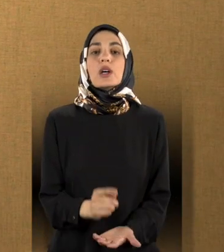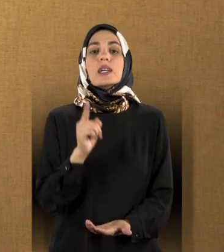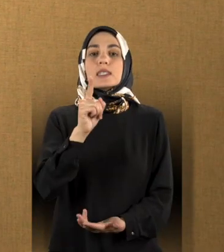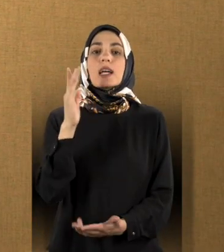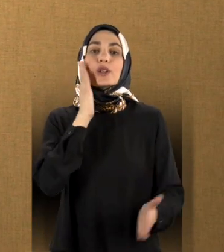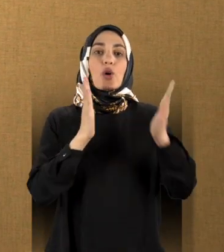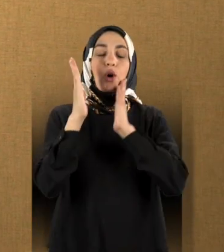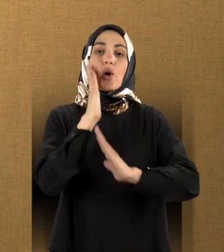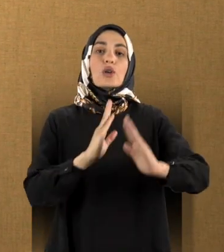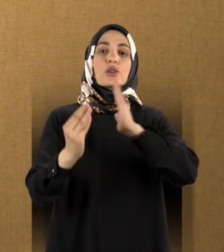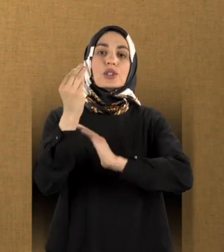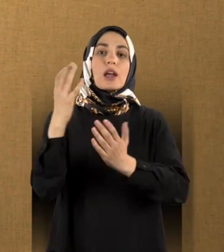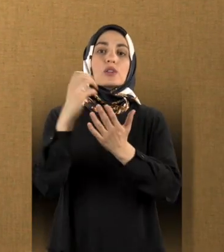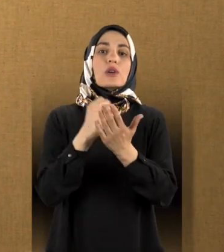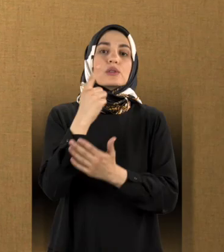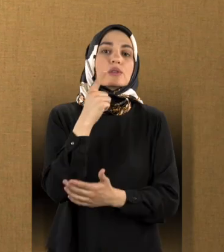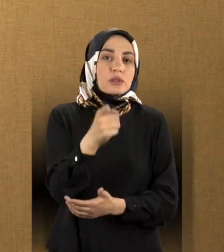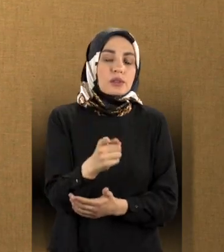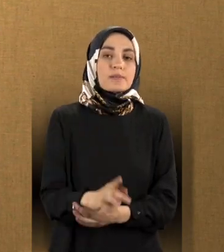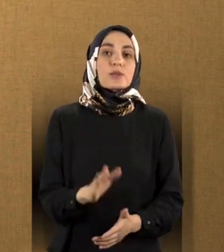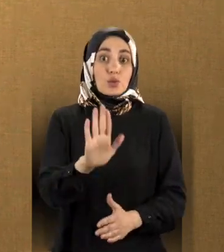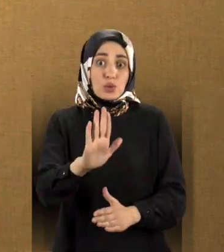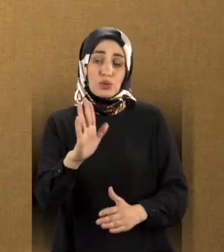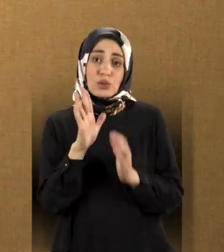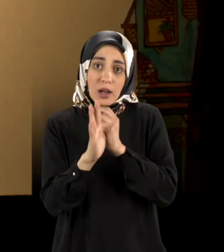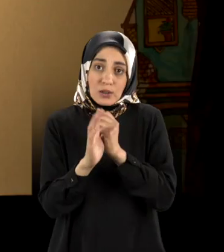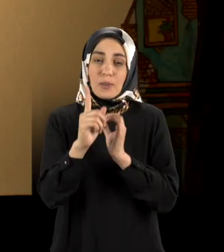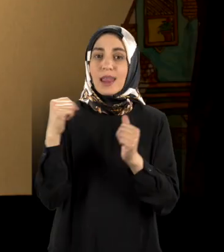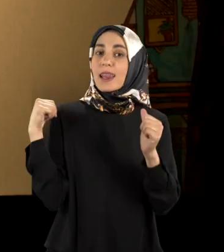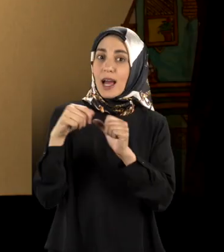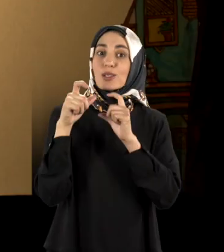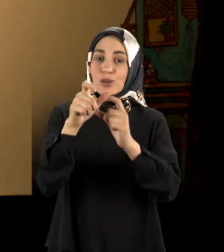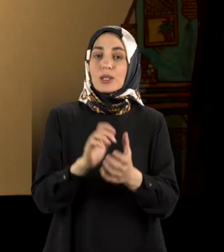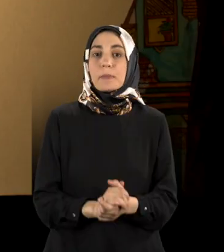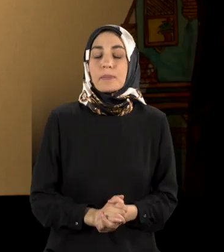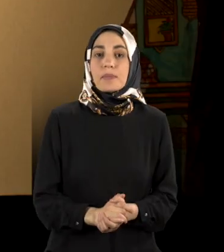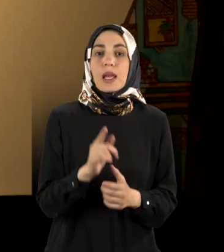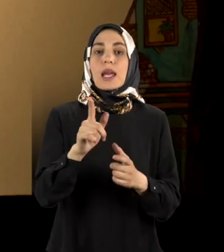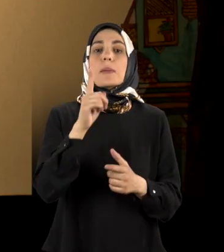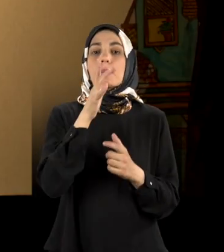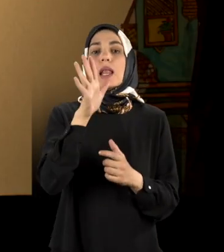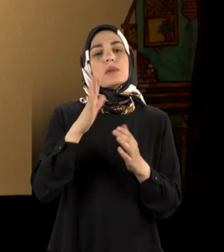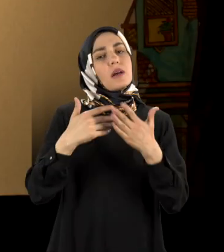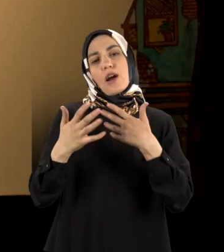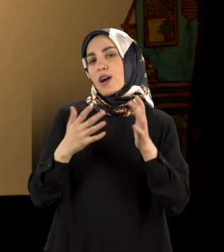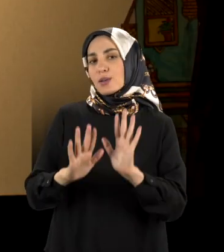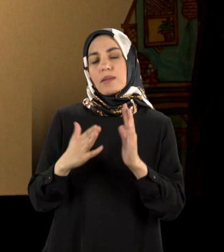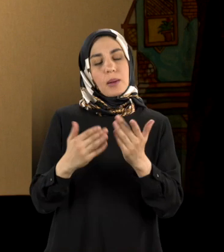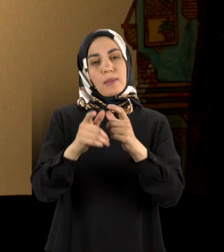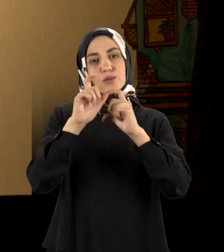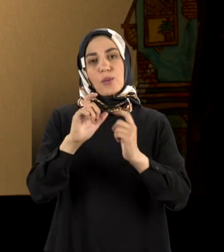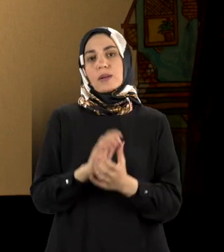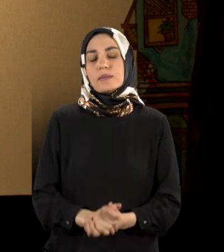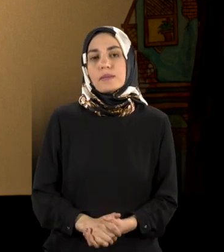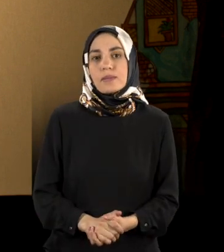Efendim havuç sende tokatları ya avuç avuç udor para gözüm bir tane daha sonra cam bir yemezsem